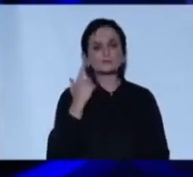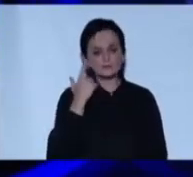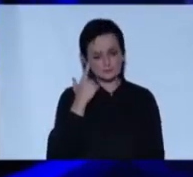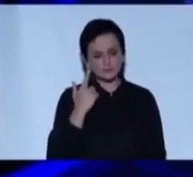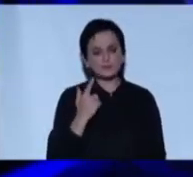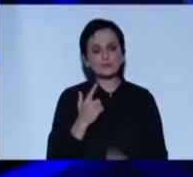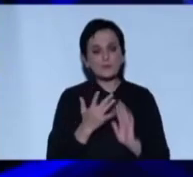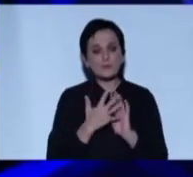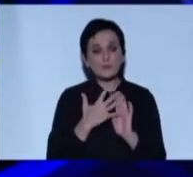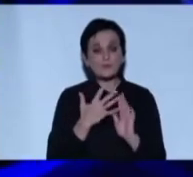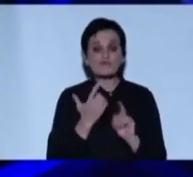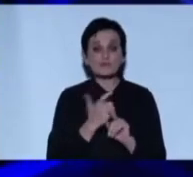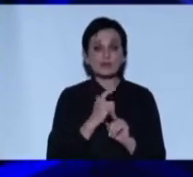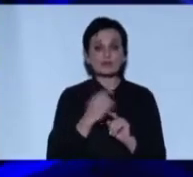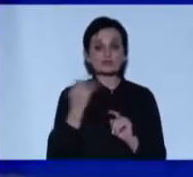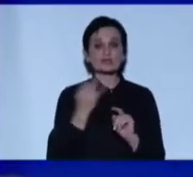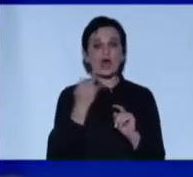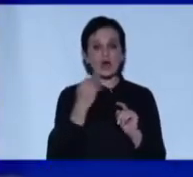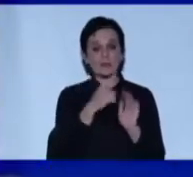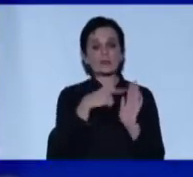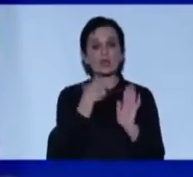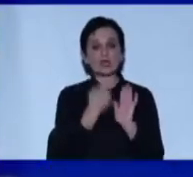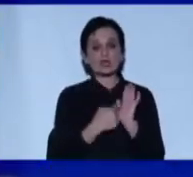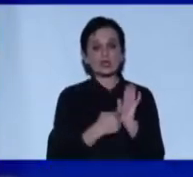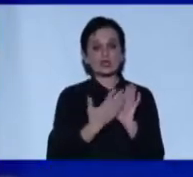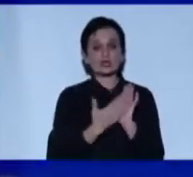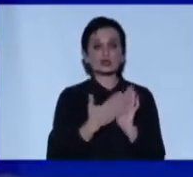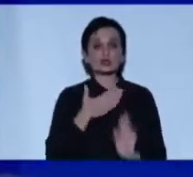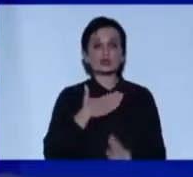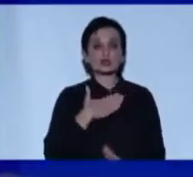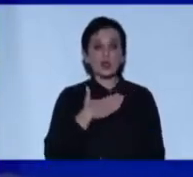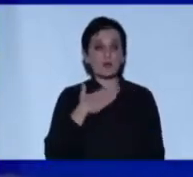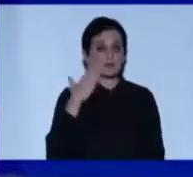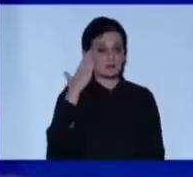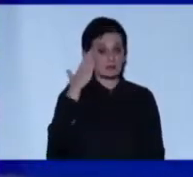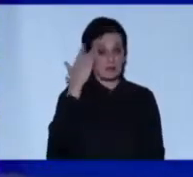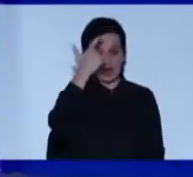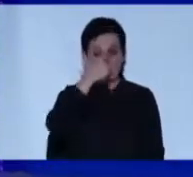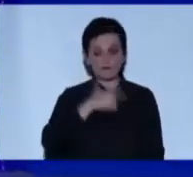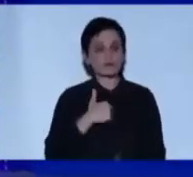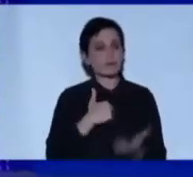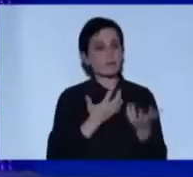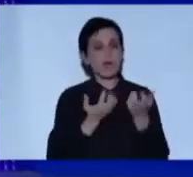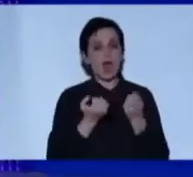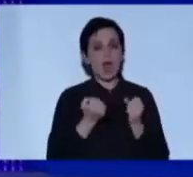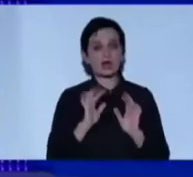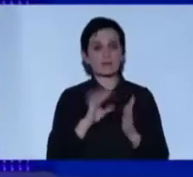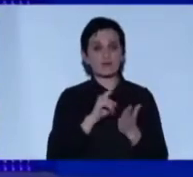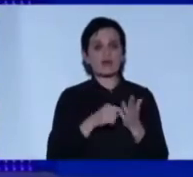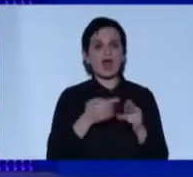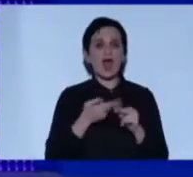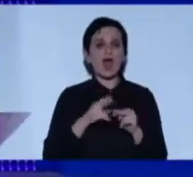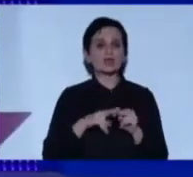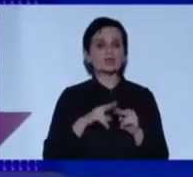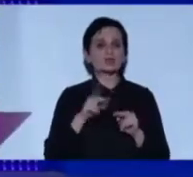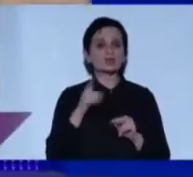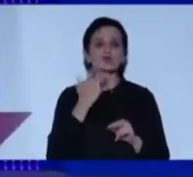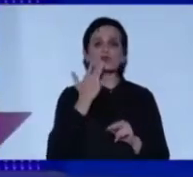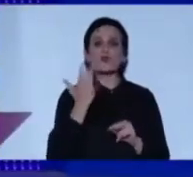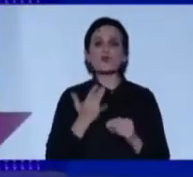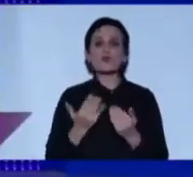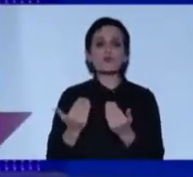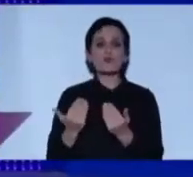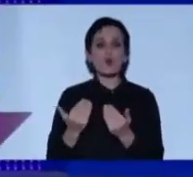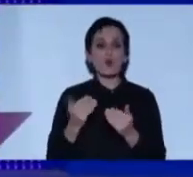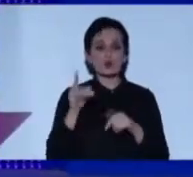გასაგები, ძალიან საინტერესო კითხვა და მეც რა თქმა უნდა ჩემს თავზე არ მივიღებ ამ კითხვას. ეს არის პოლიტიკოსების ზოგადად ჩვენ ვინც აქ